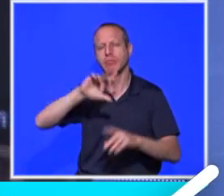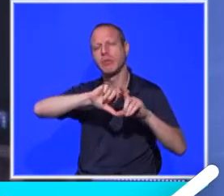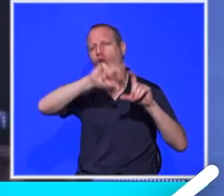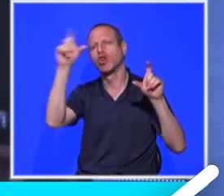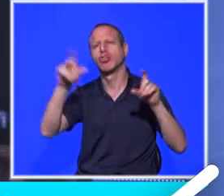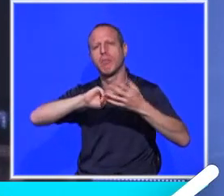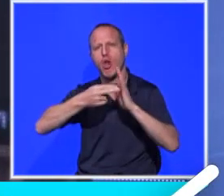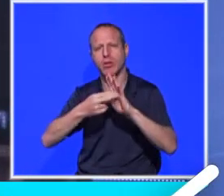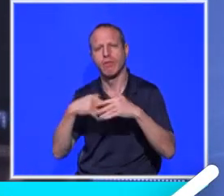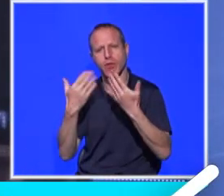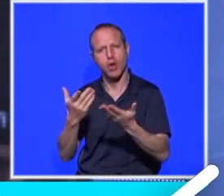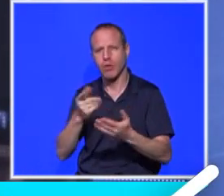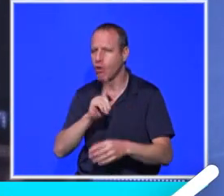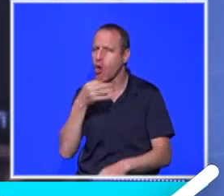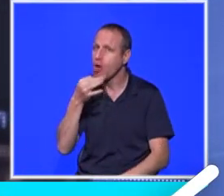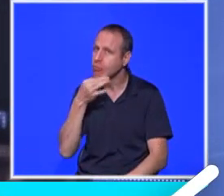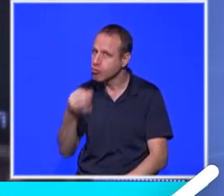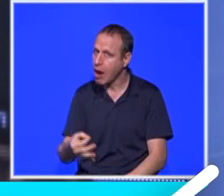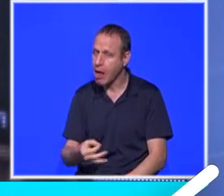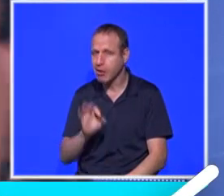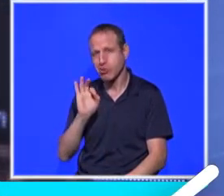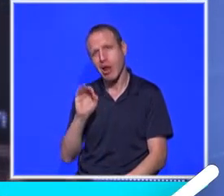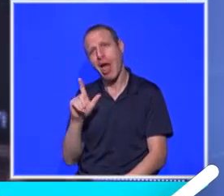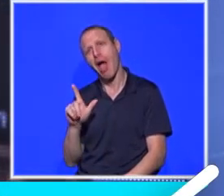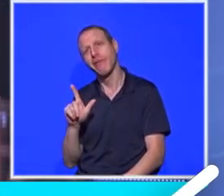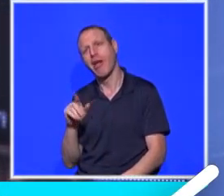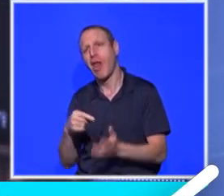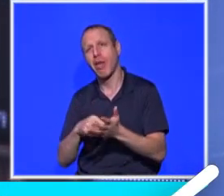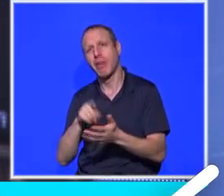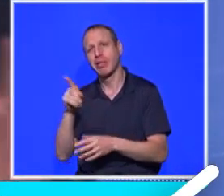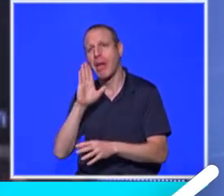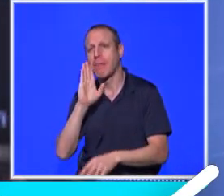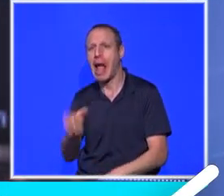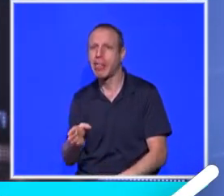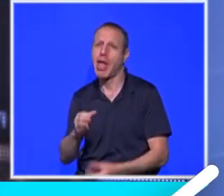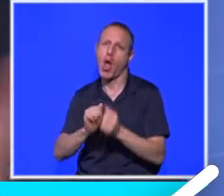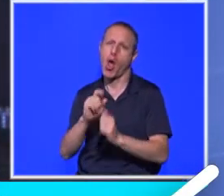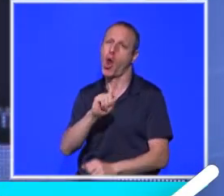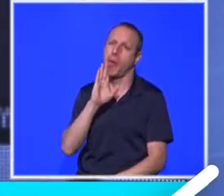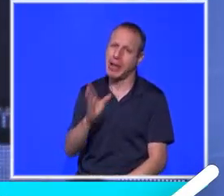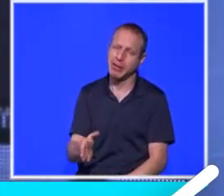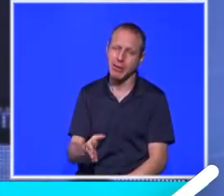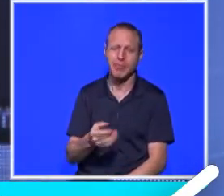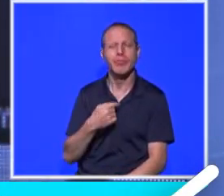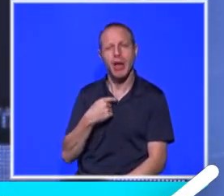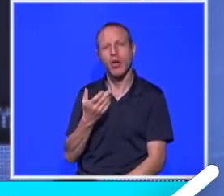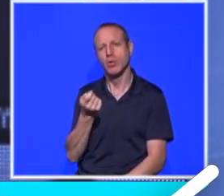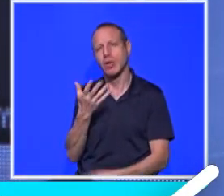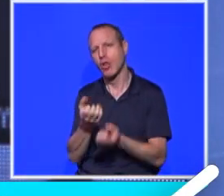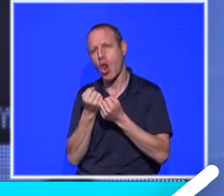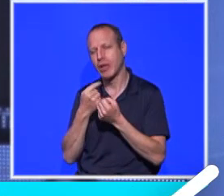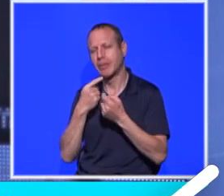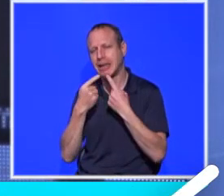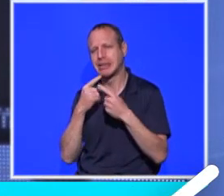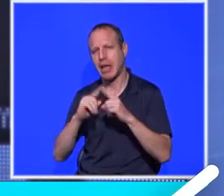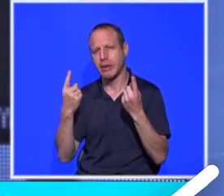הפוליטית, ונותנים לזה, ולא שואלים את השאלה של, אבל למה אתה מגנה או לא מגנה את זה, אנחנו קצת לוקחים את זה לשיח